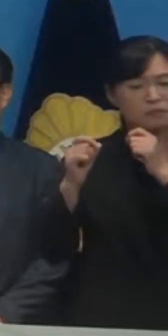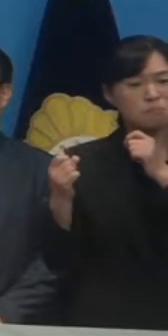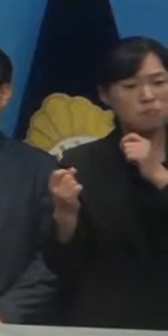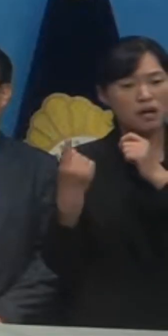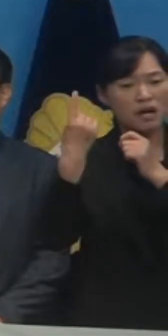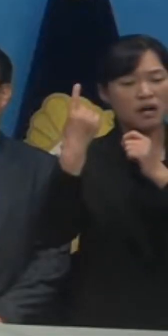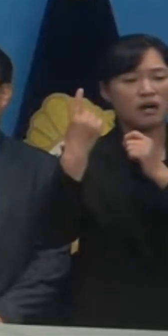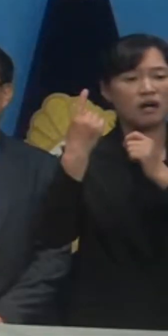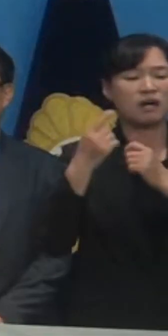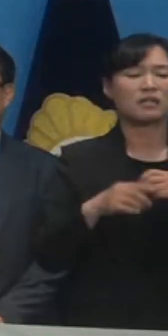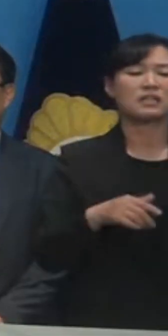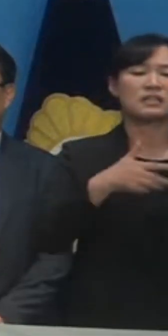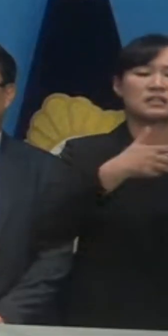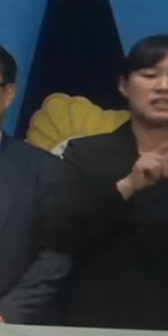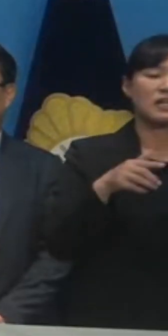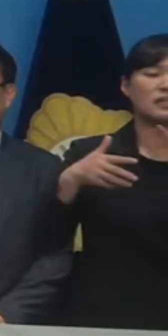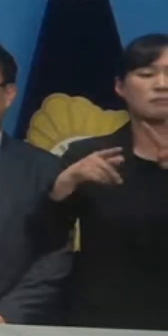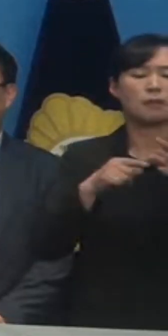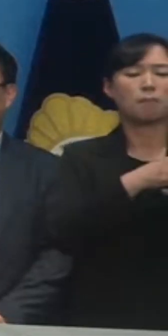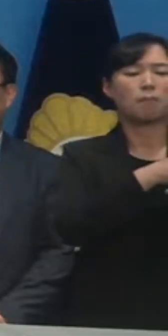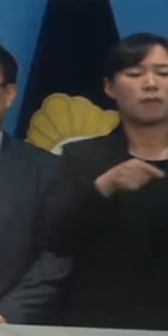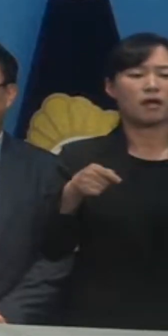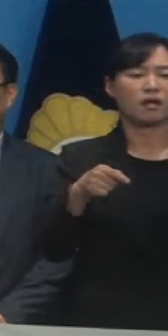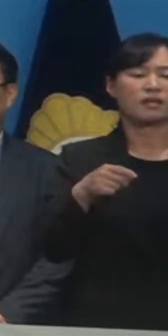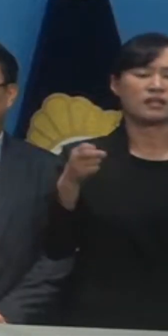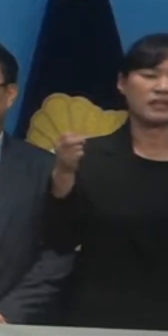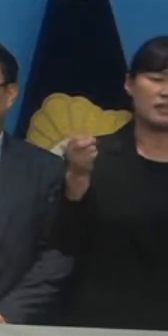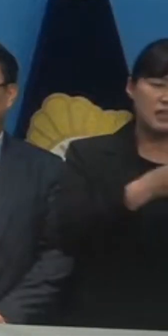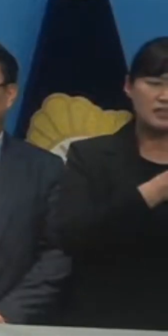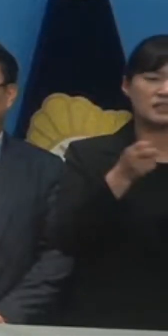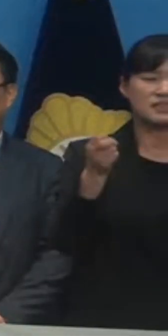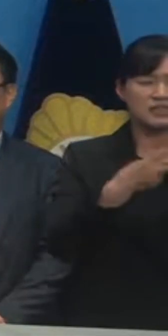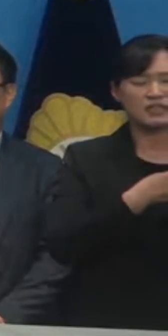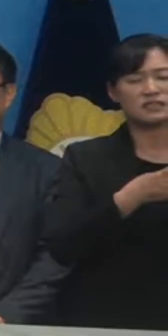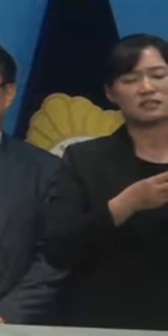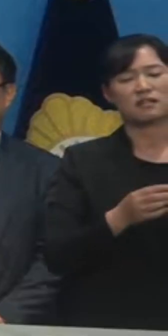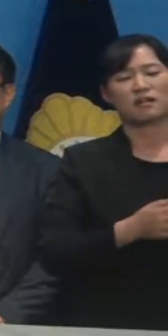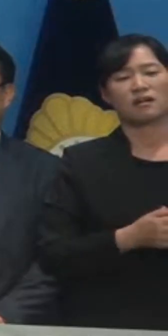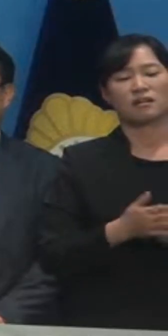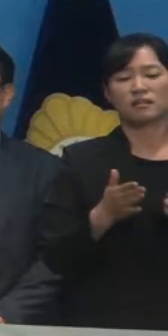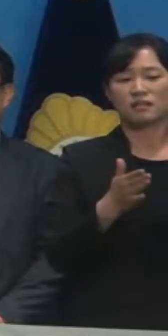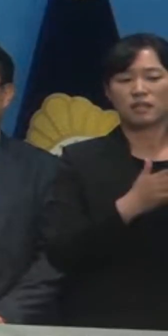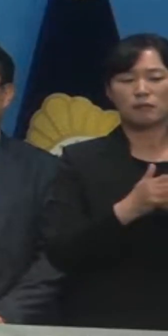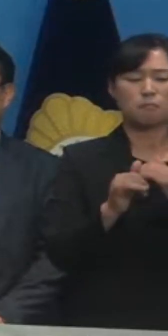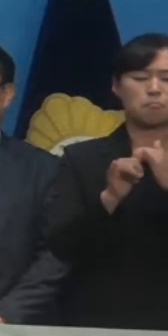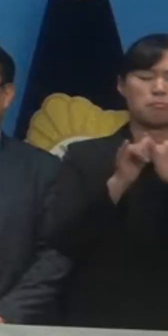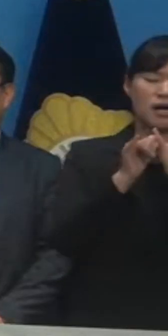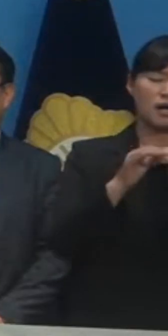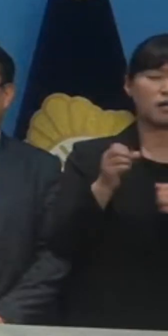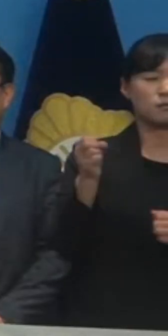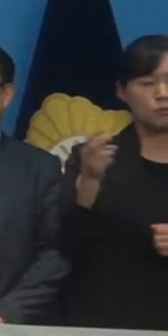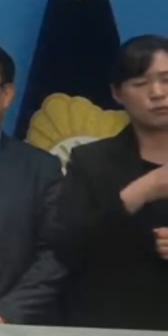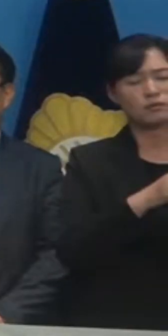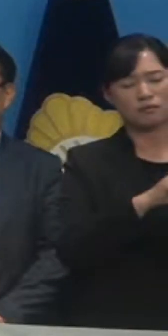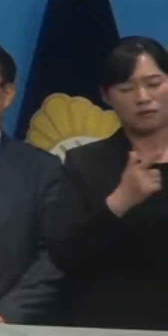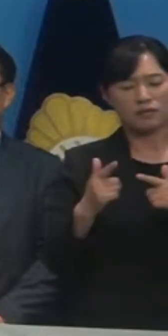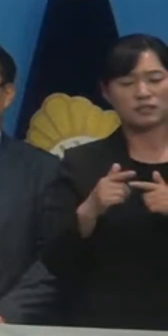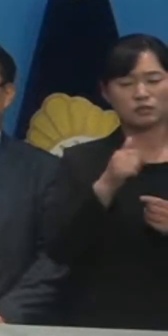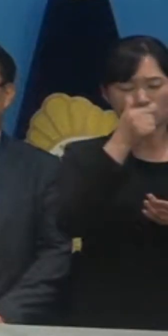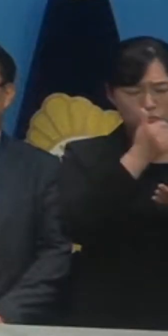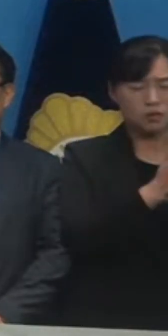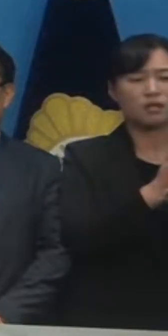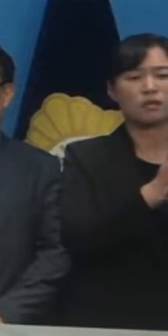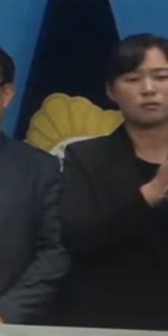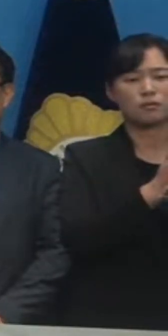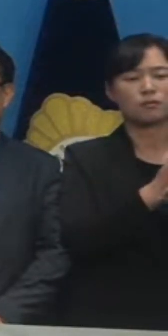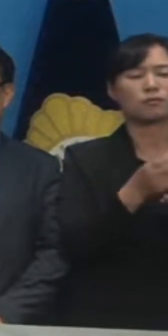피해가 2차, 3차 피해로도 다시금 번지게 되면서 자살을 비롯한 각종